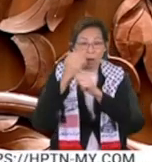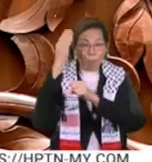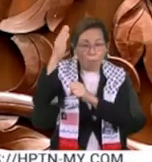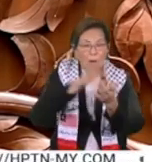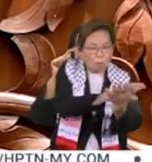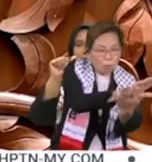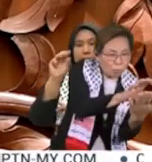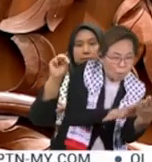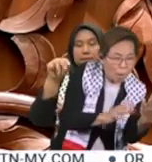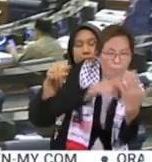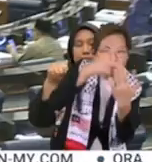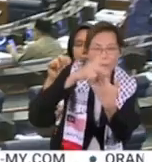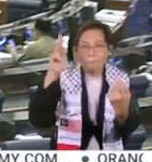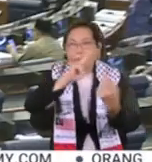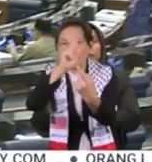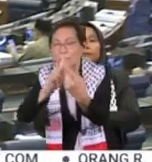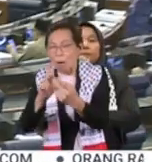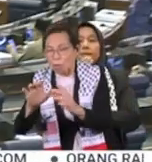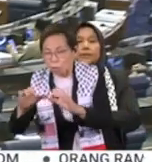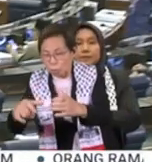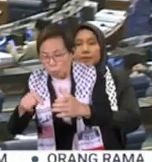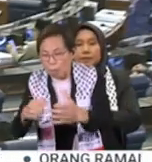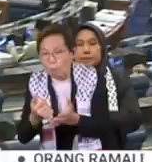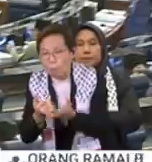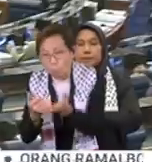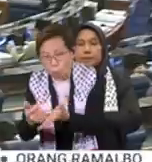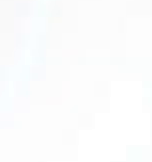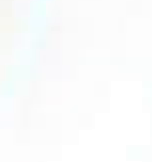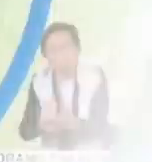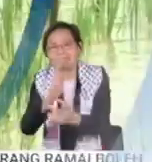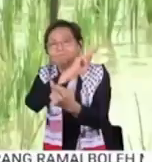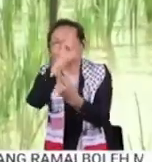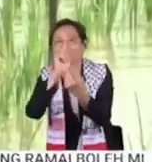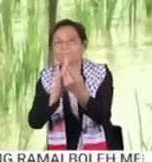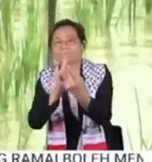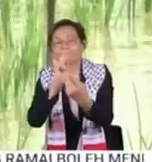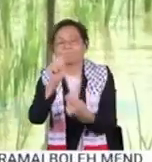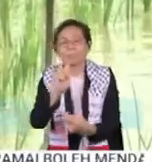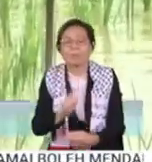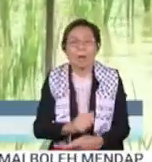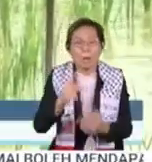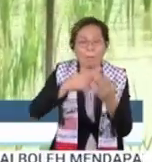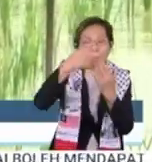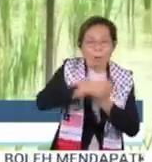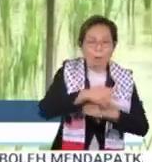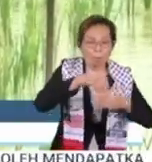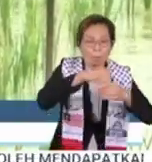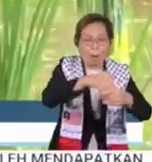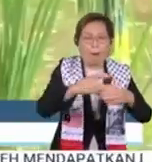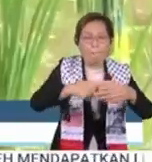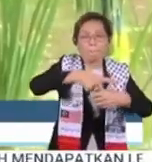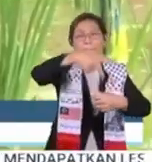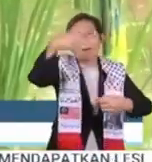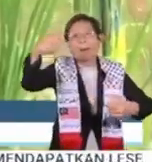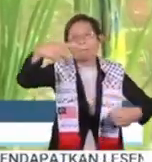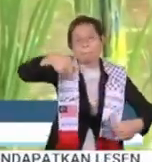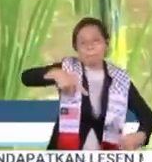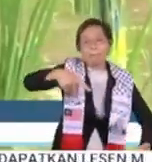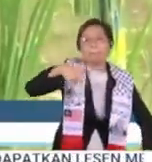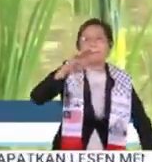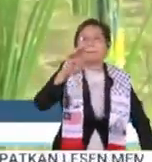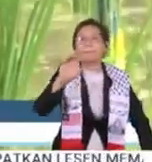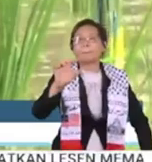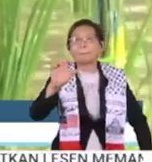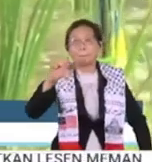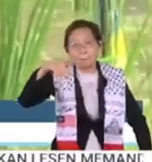program bertepatan kelompok yang disasarkan. Program insentif benih padi sah BPS akan